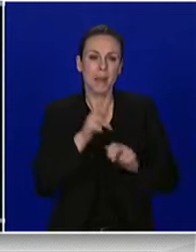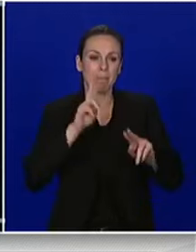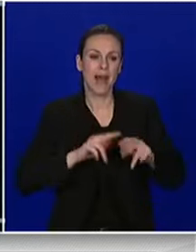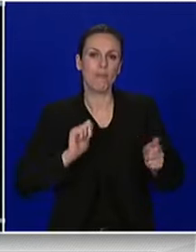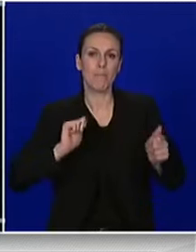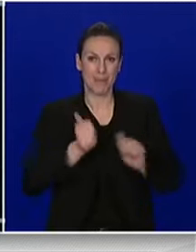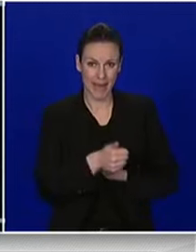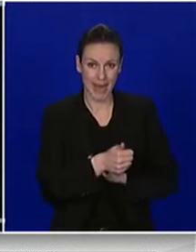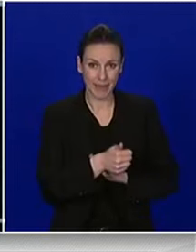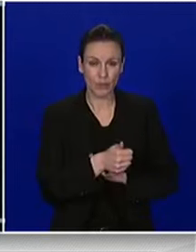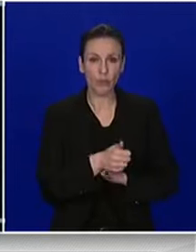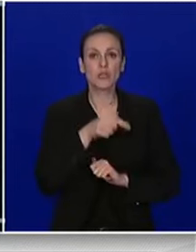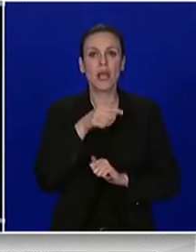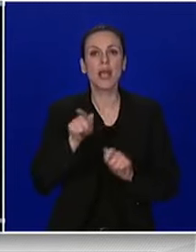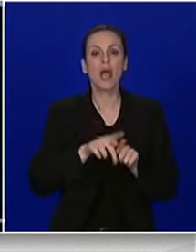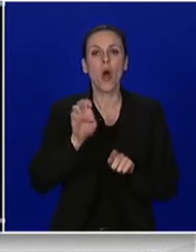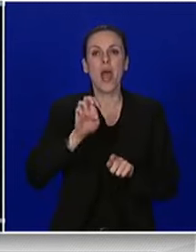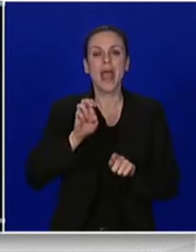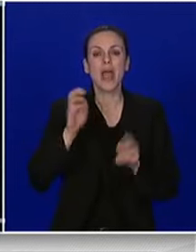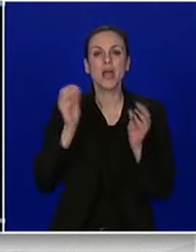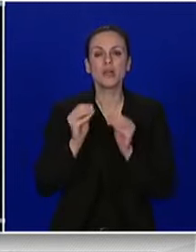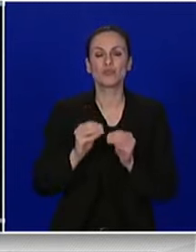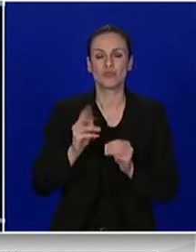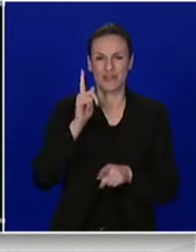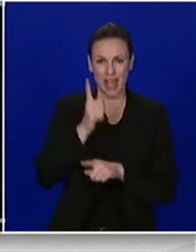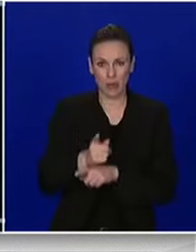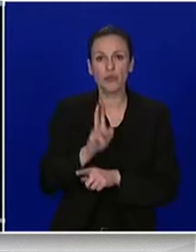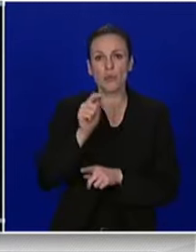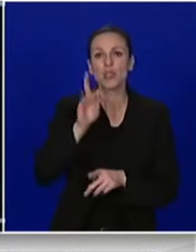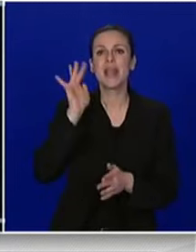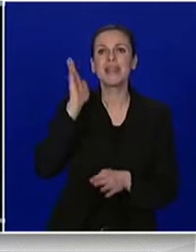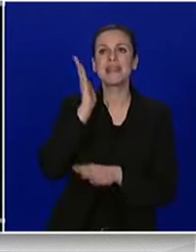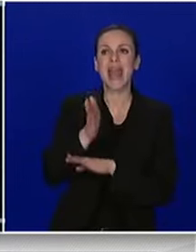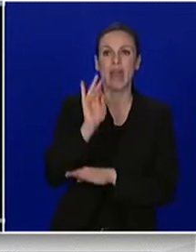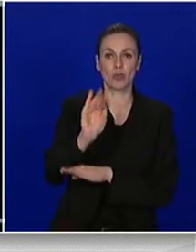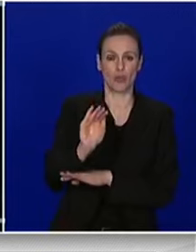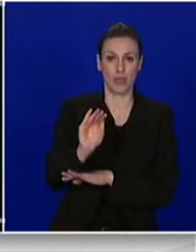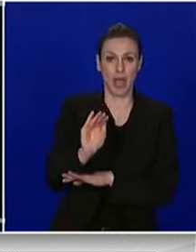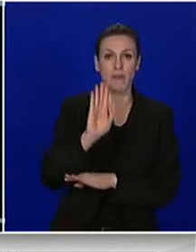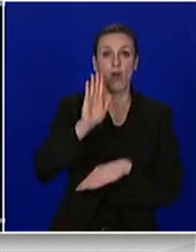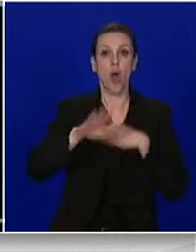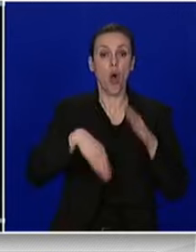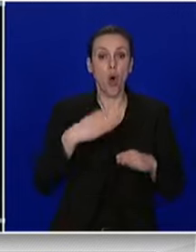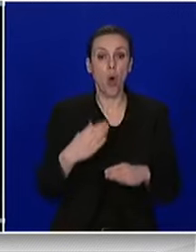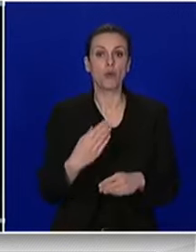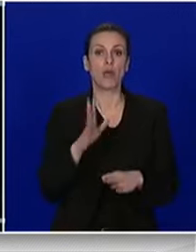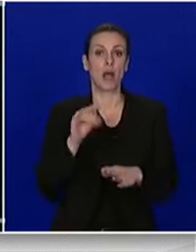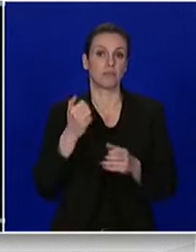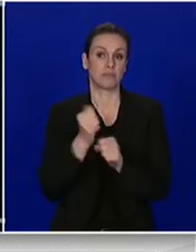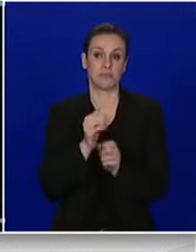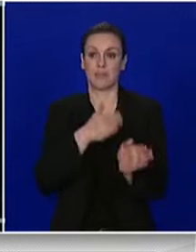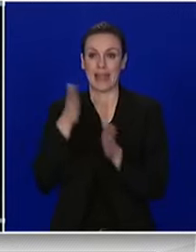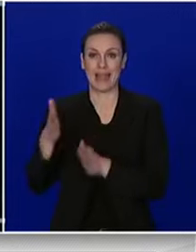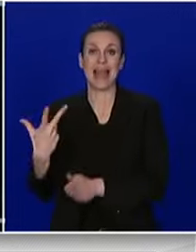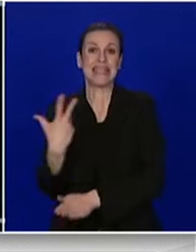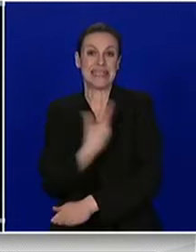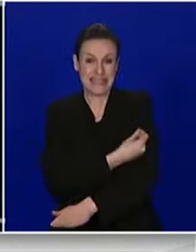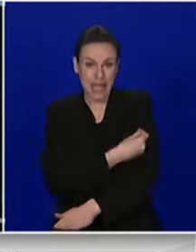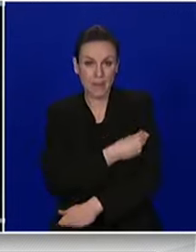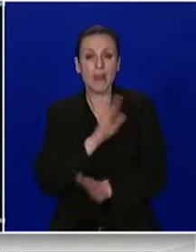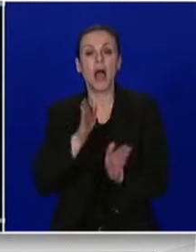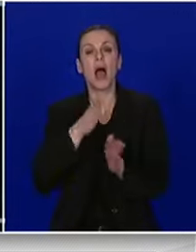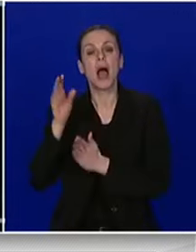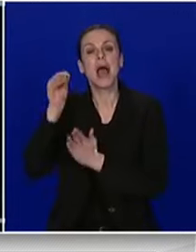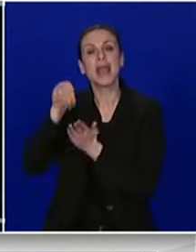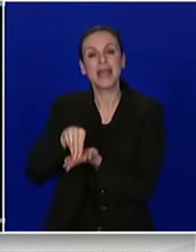mogu sustave naručivanja kontaktirati i direktno. Nakon toga se vrši samo cijepljenje, te nakon tog procesa